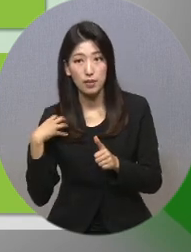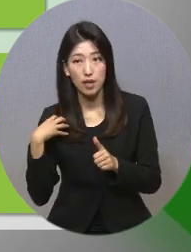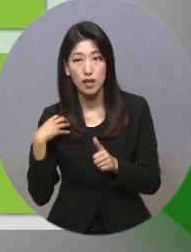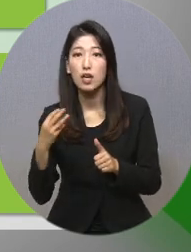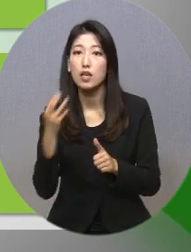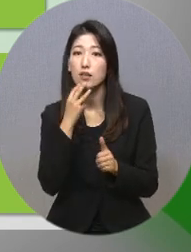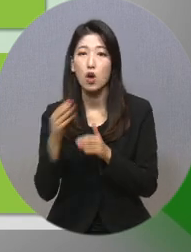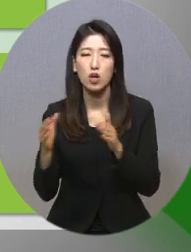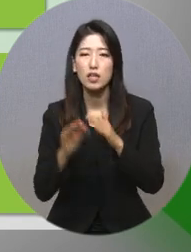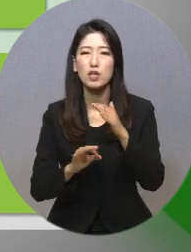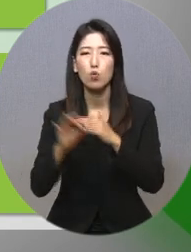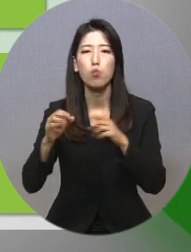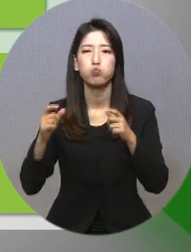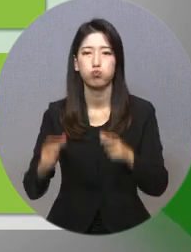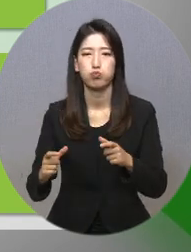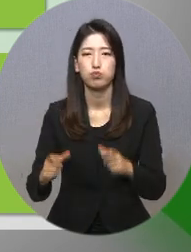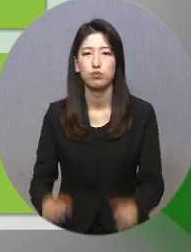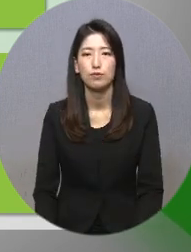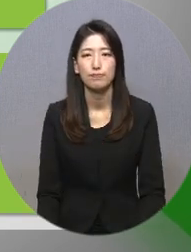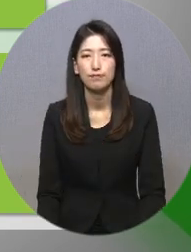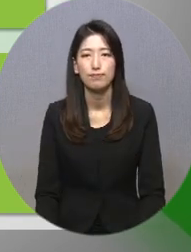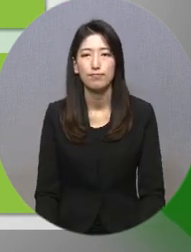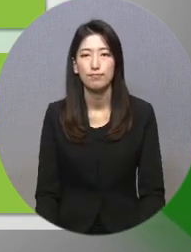경기 동부지사입니다.